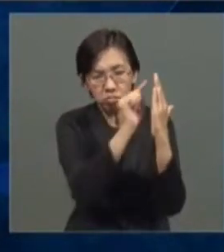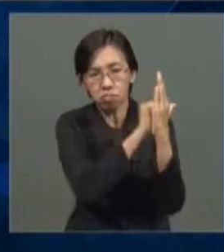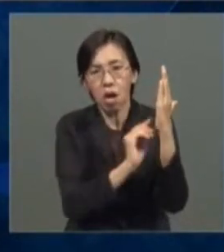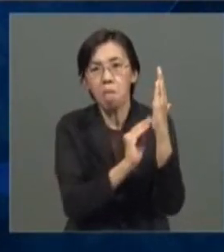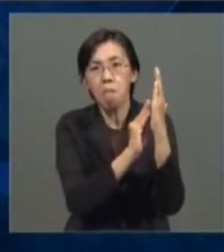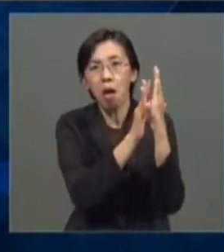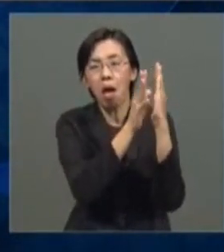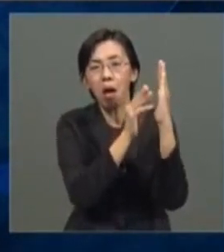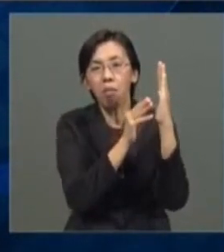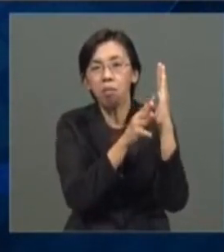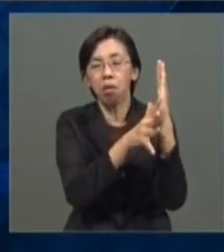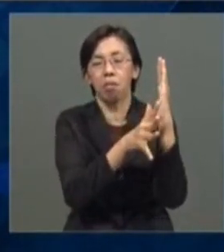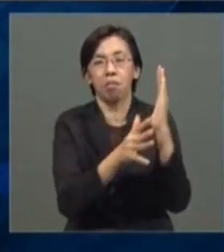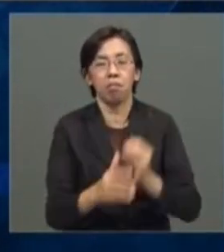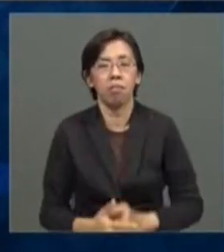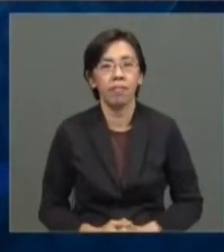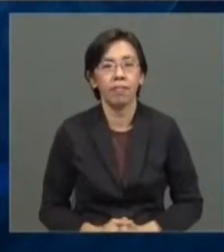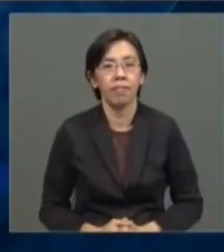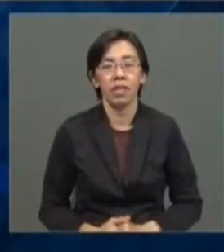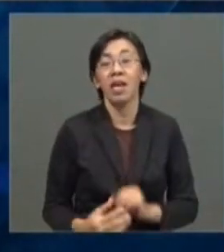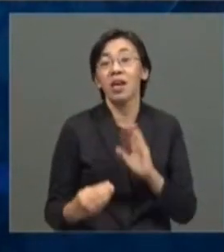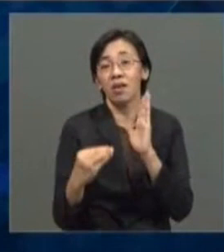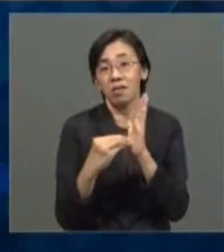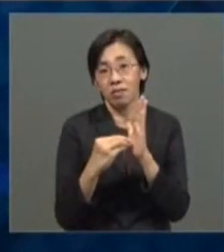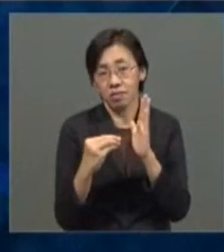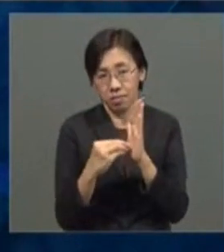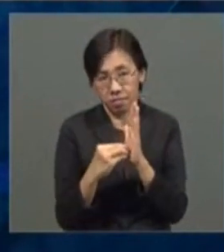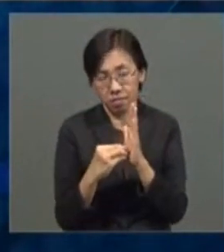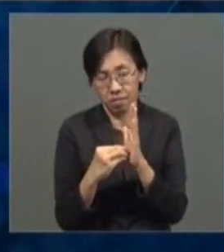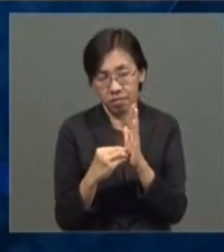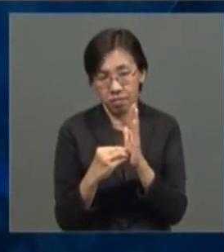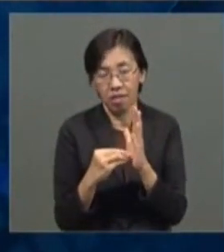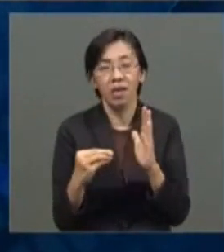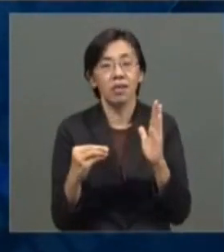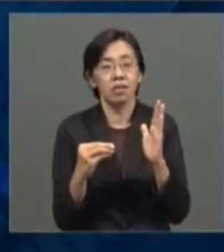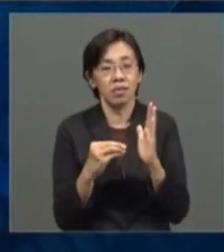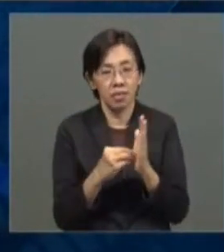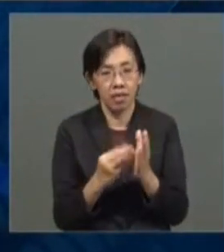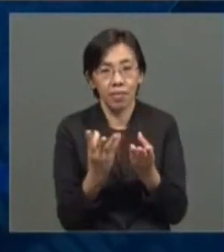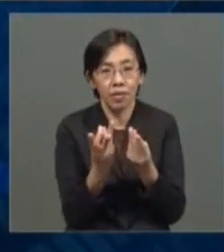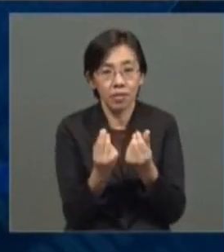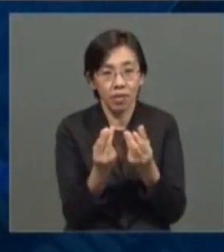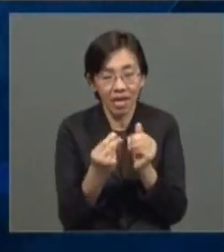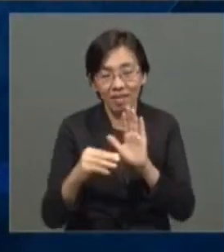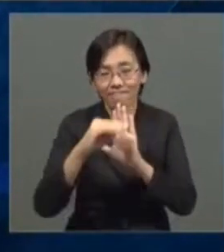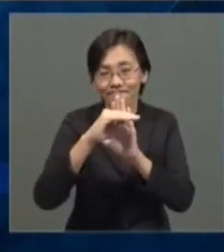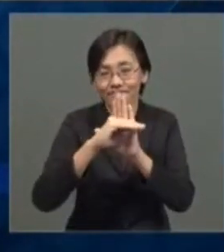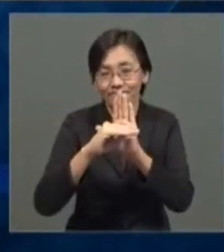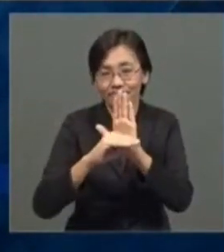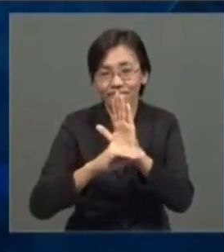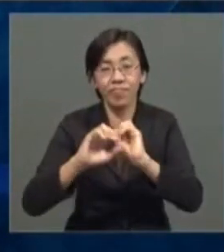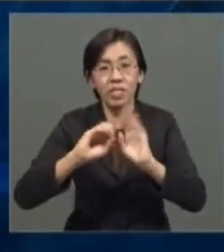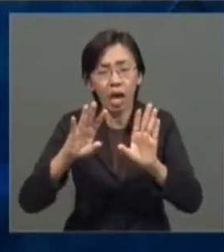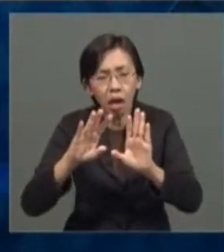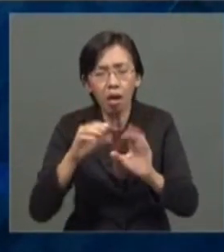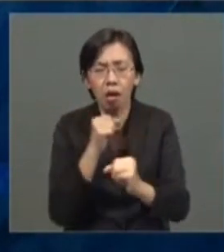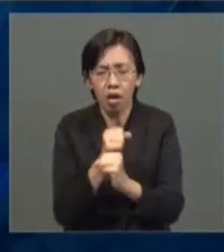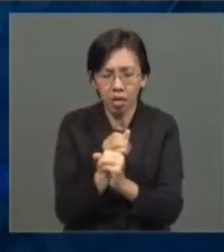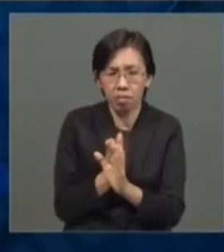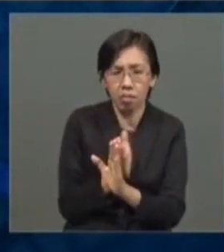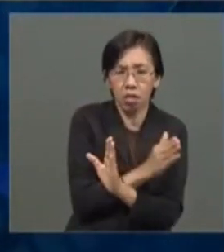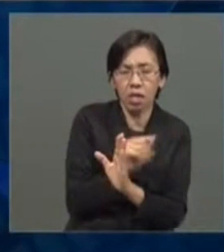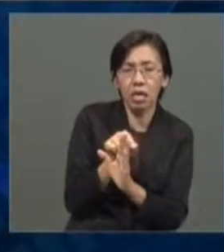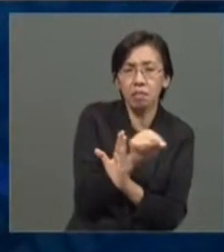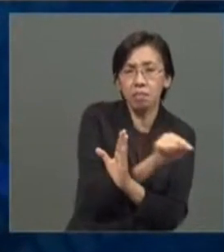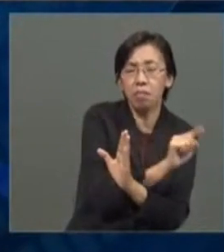เดียวกันในส่วนของกทมเองนะคะก็ก็ได้รายงานตัวเลขให้เห็นการทำงานที่ผ่านมาด้วย